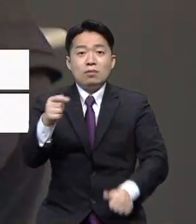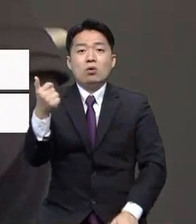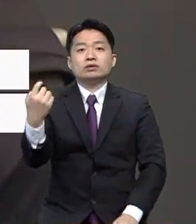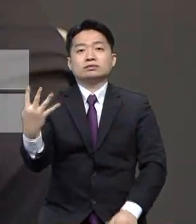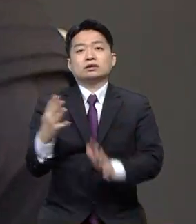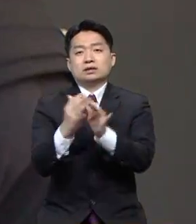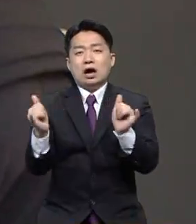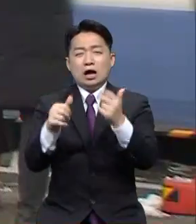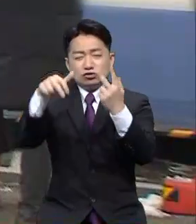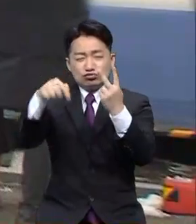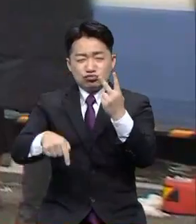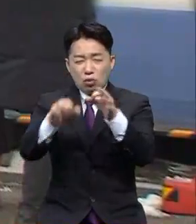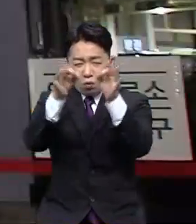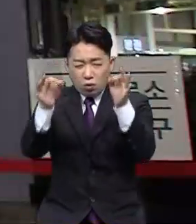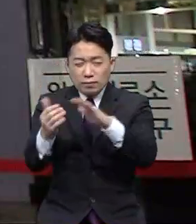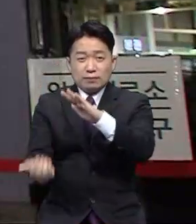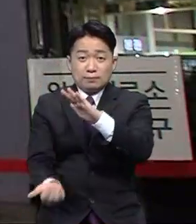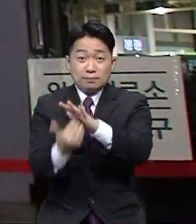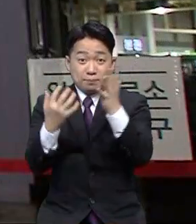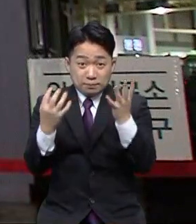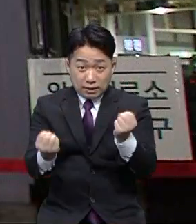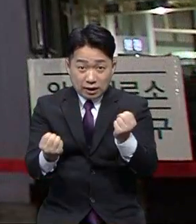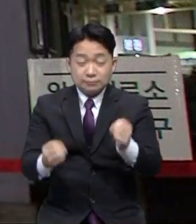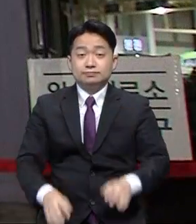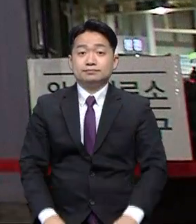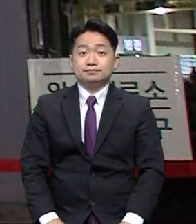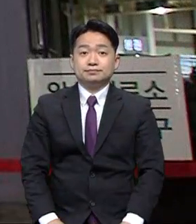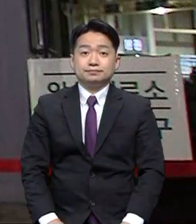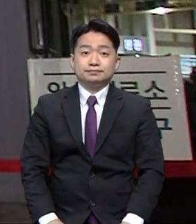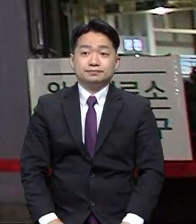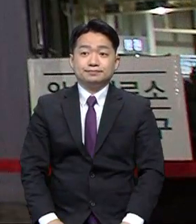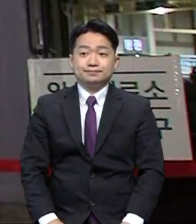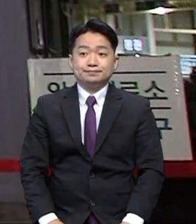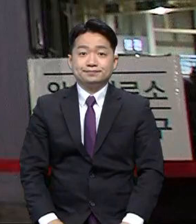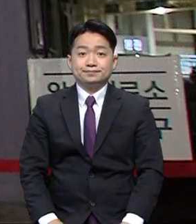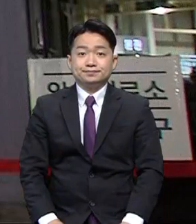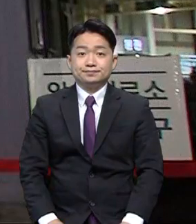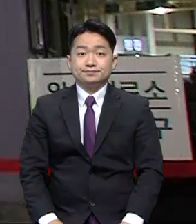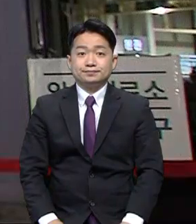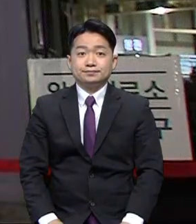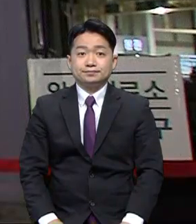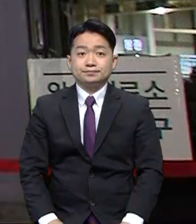2주 만에 최다를 기록했습니다. 지금까지 서울 한양대병원에서 SBS 김영래입니다.